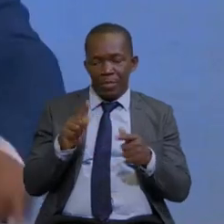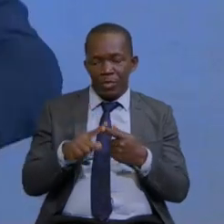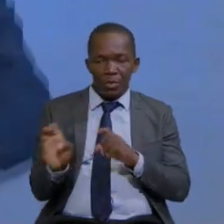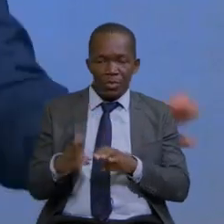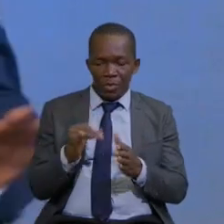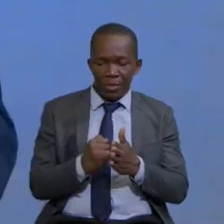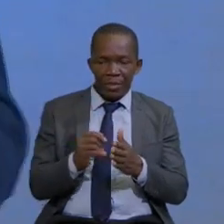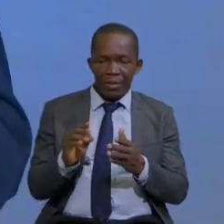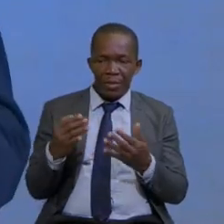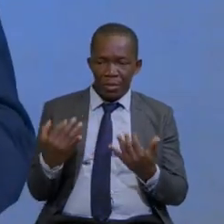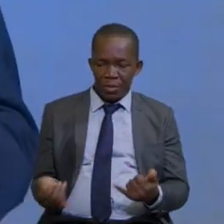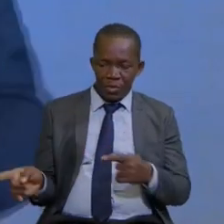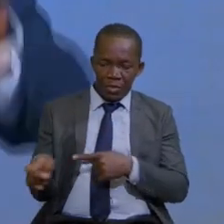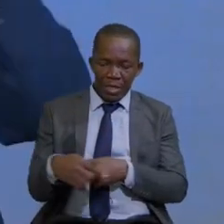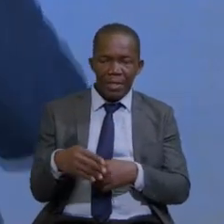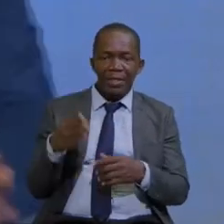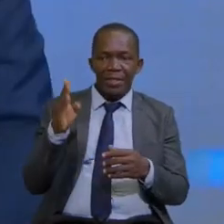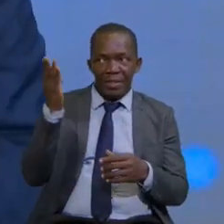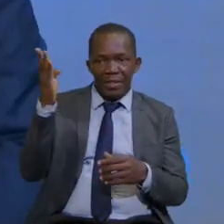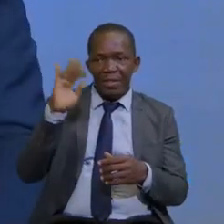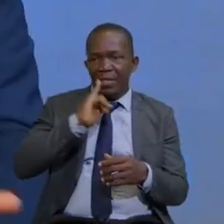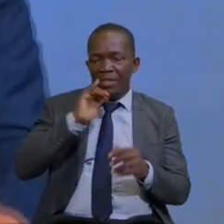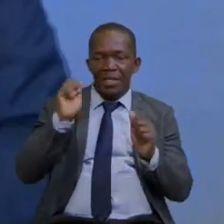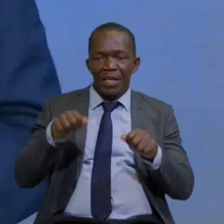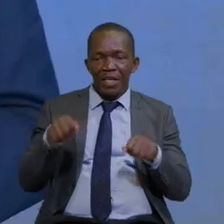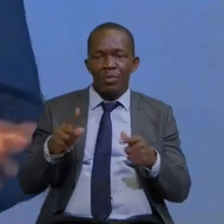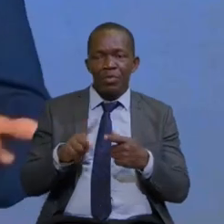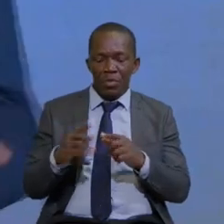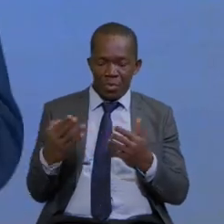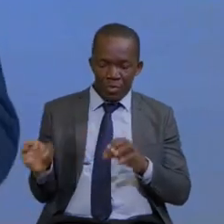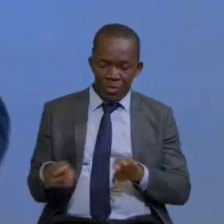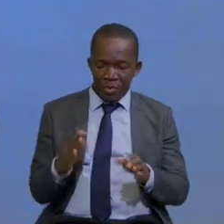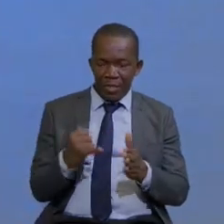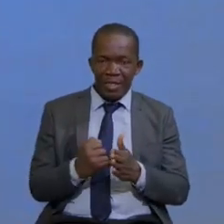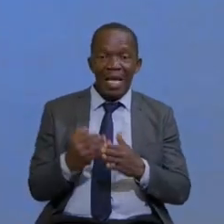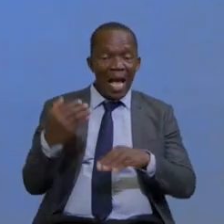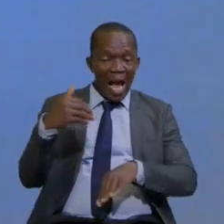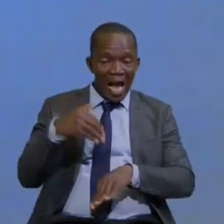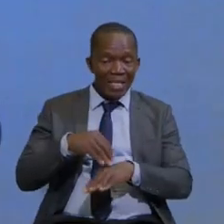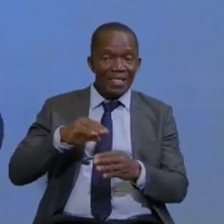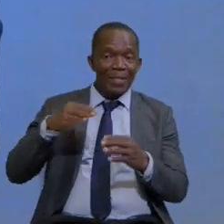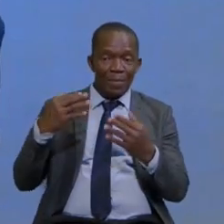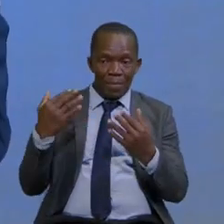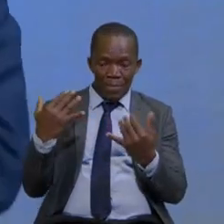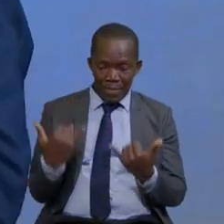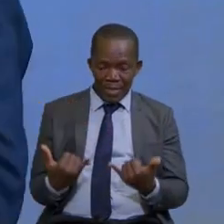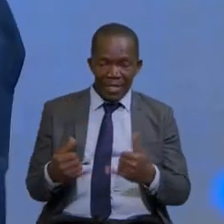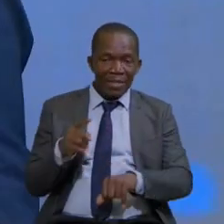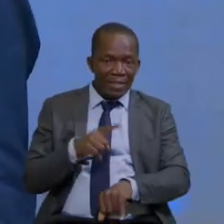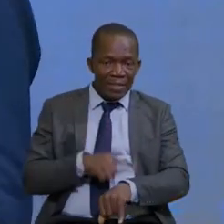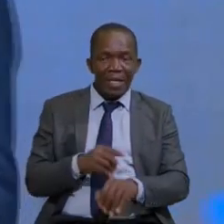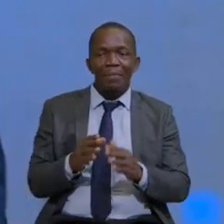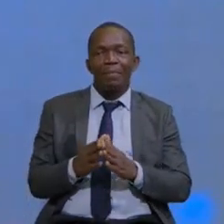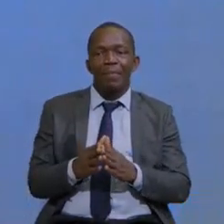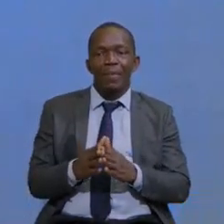capable. Au présent, il est capable aujourd'hui. Dans cette génération, c'est aussi pour